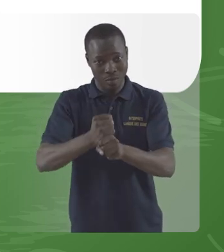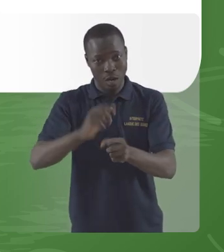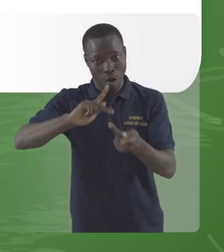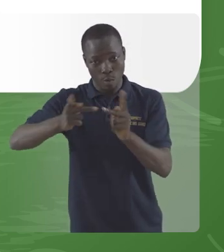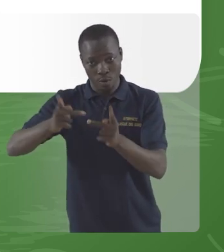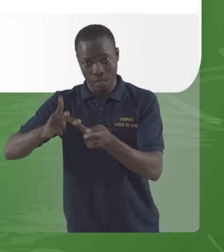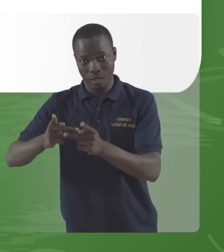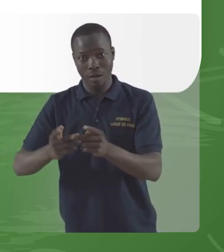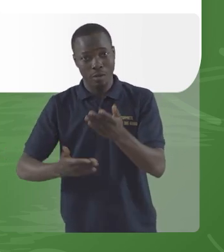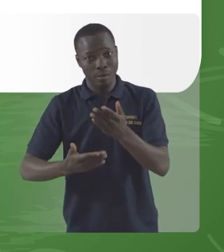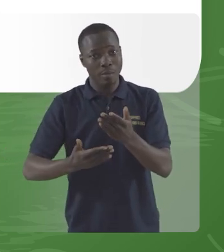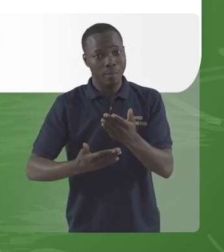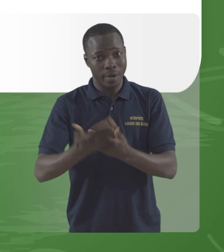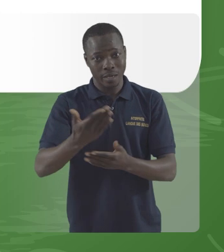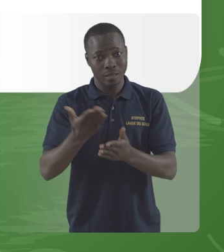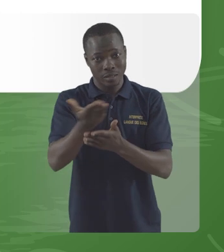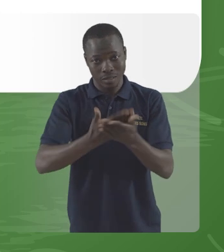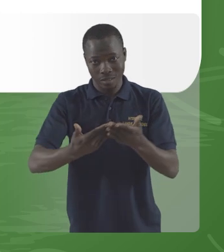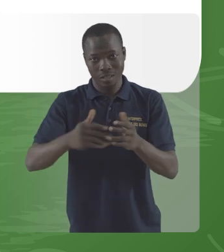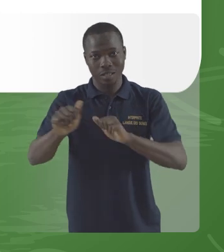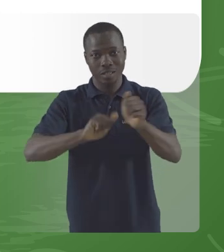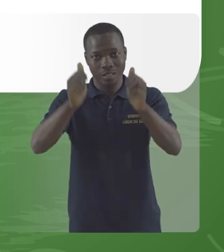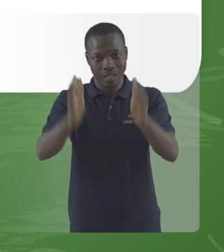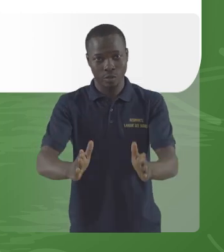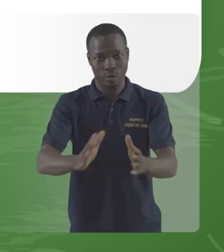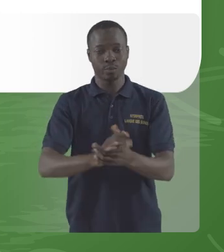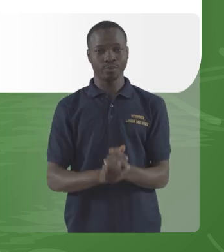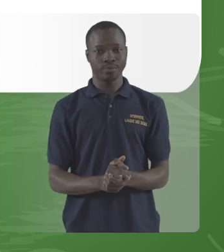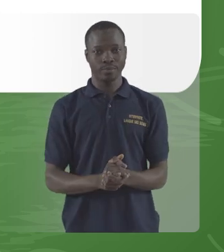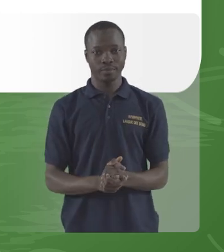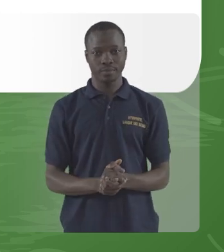les protéines grâce à certains acteurs.